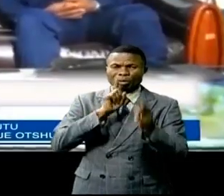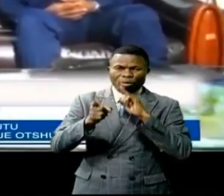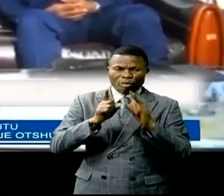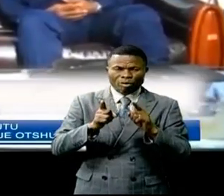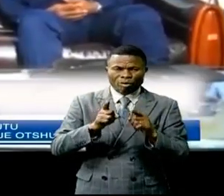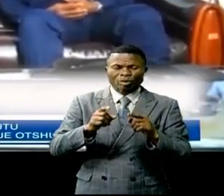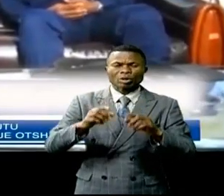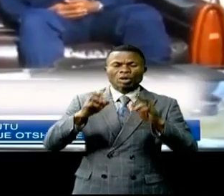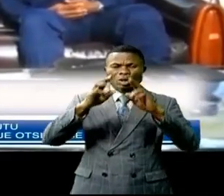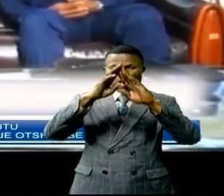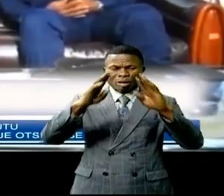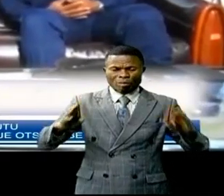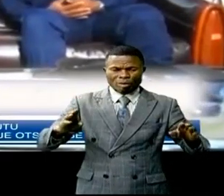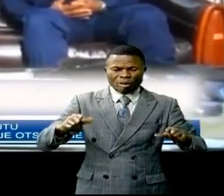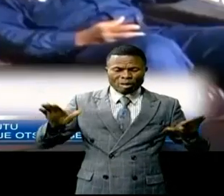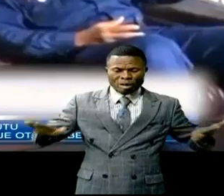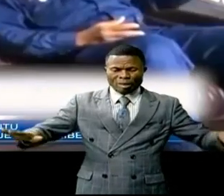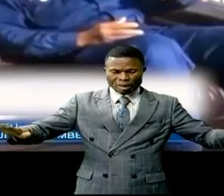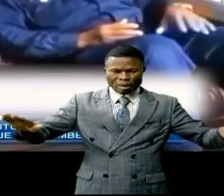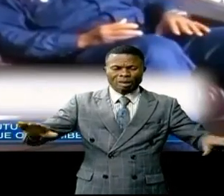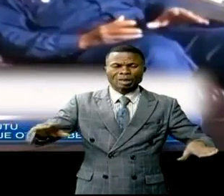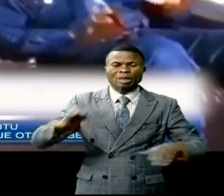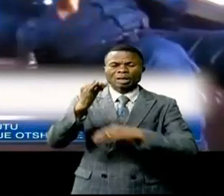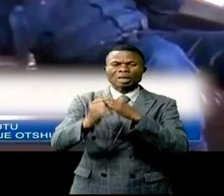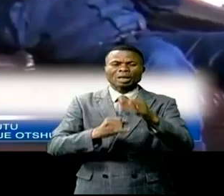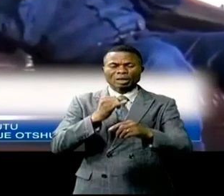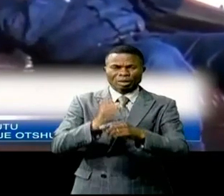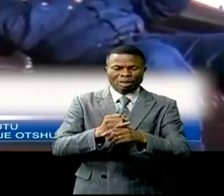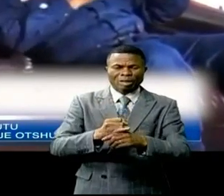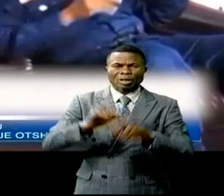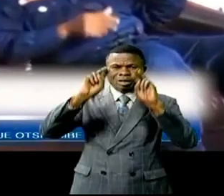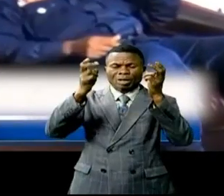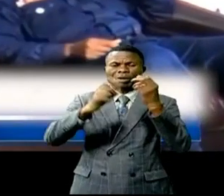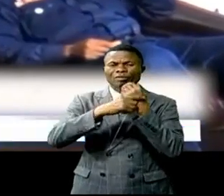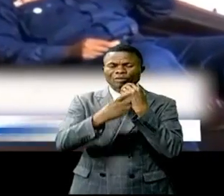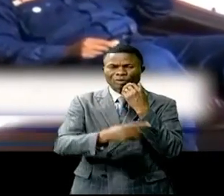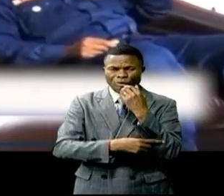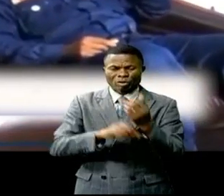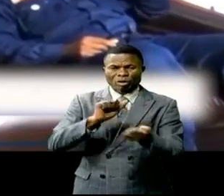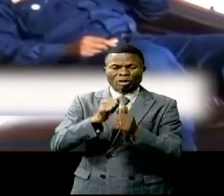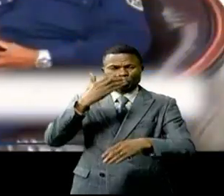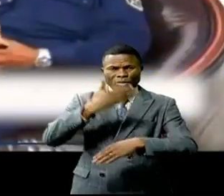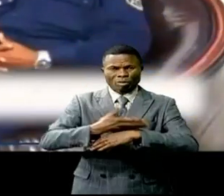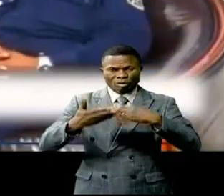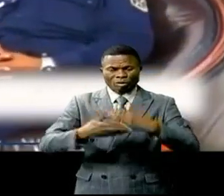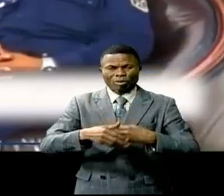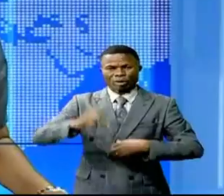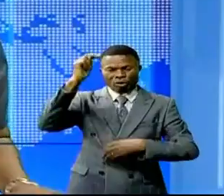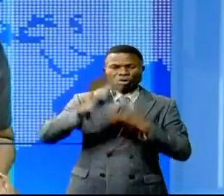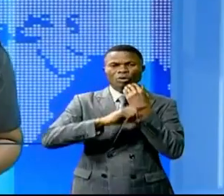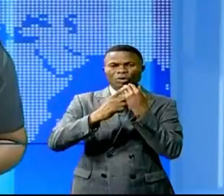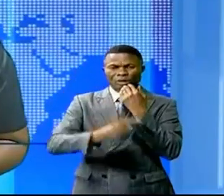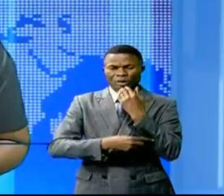salon d'honneur de l'aéroport international de Goma sur les infrastructures du Nord Kivu.